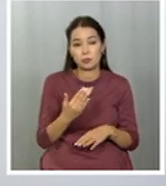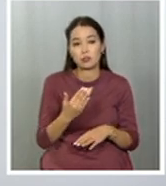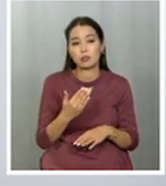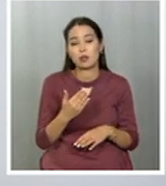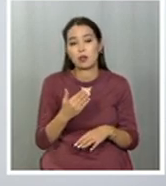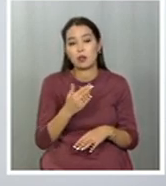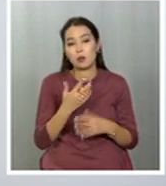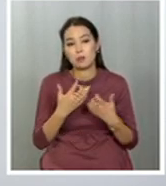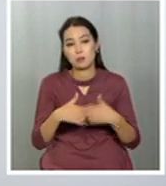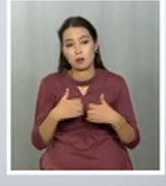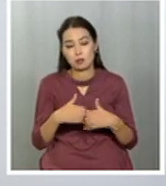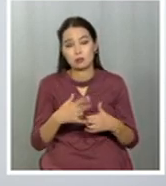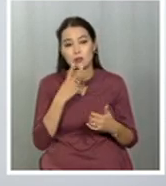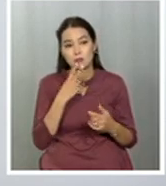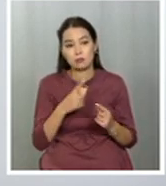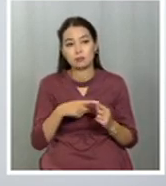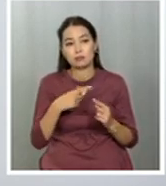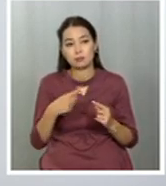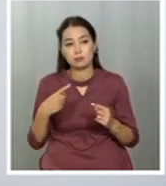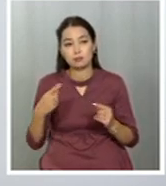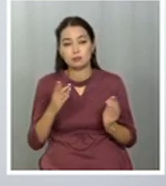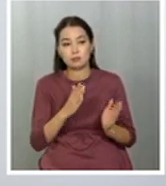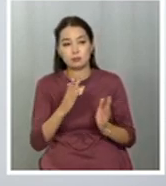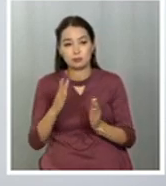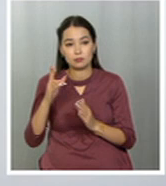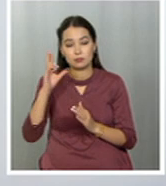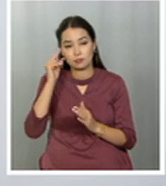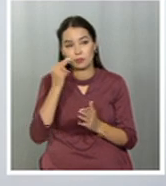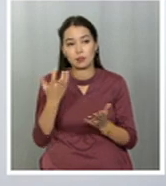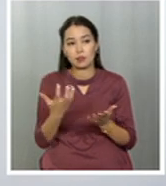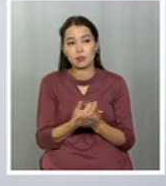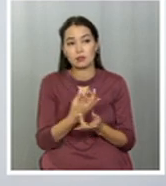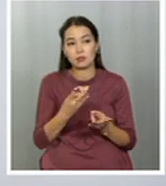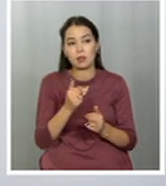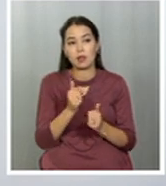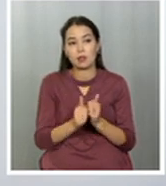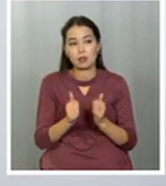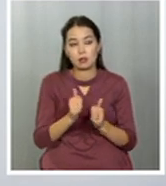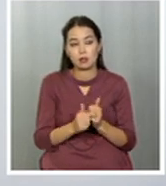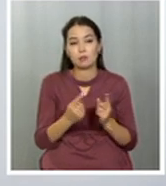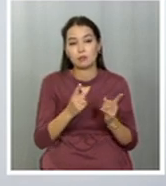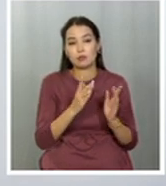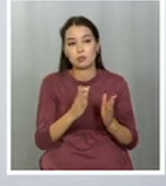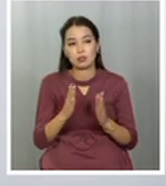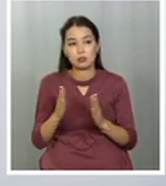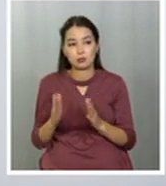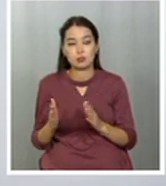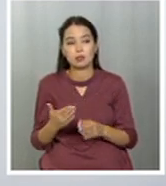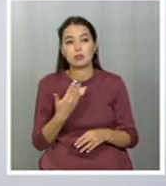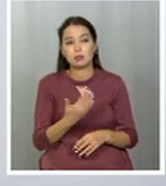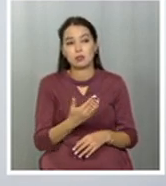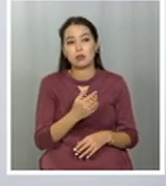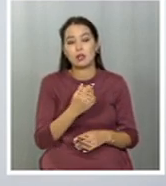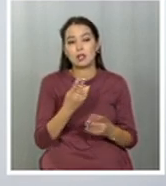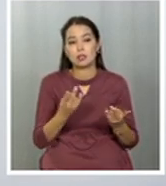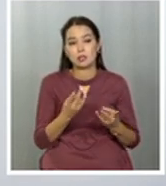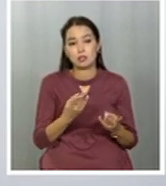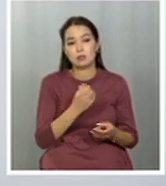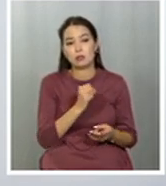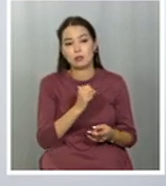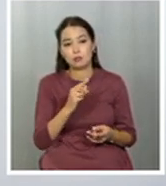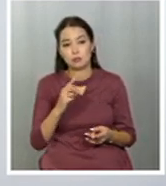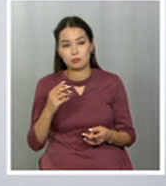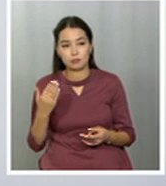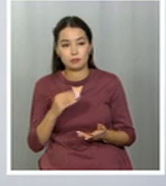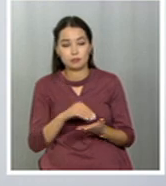тізбектерді келесідей анықтайық. Яғни, әрбір жақша келесі мүшелерді берсін.